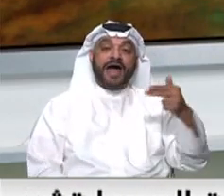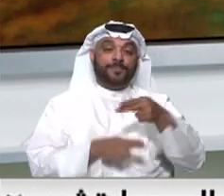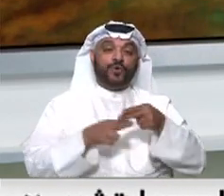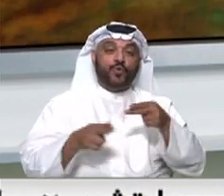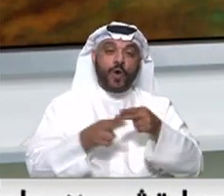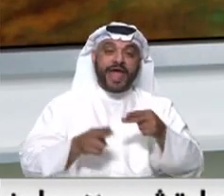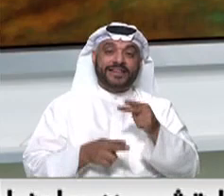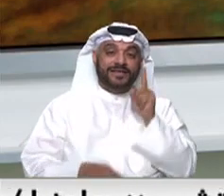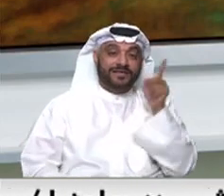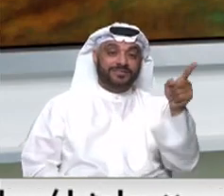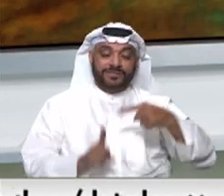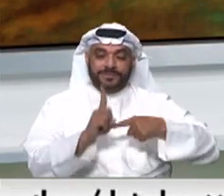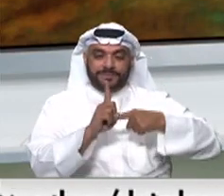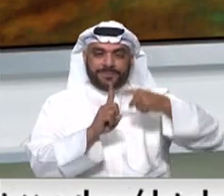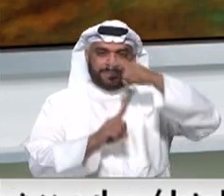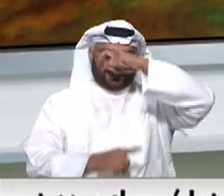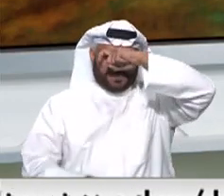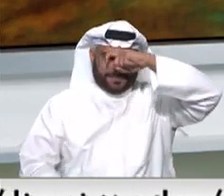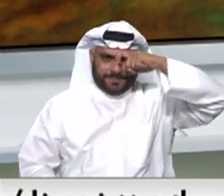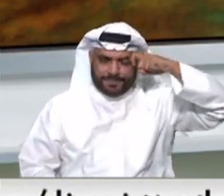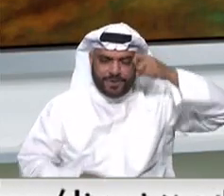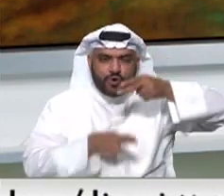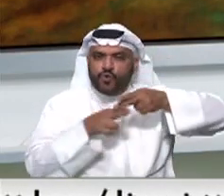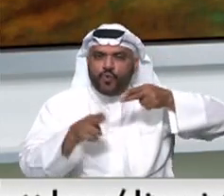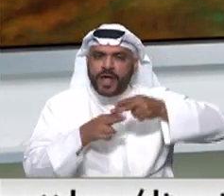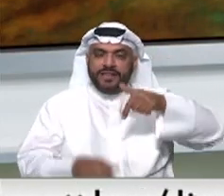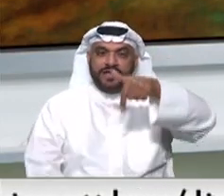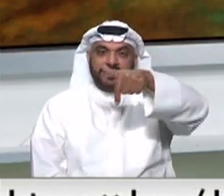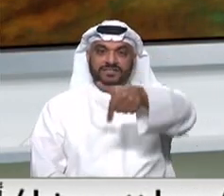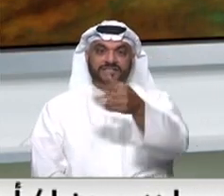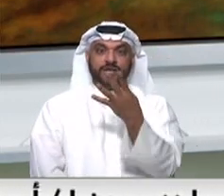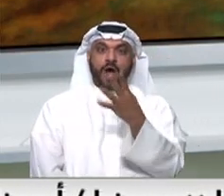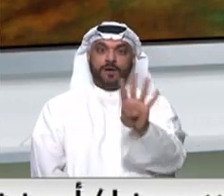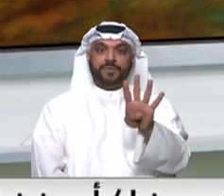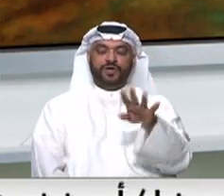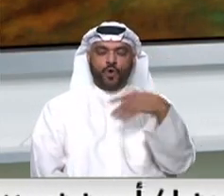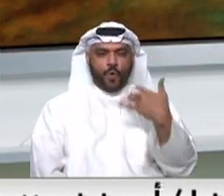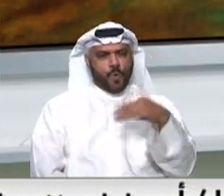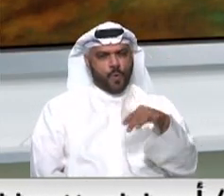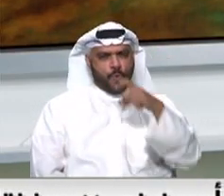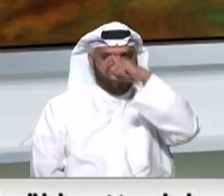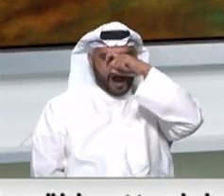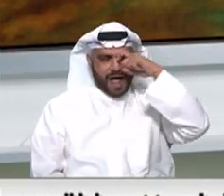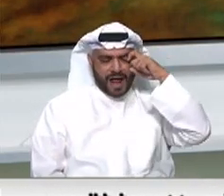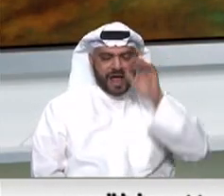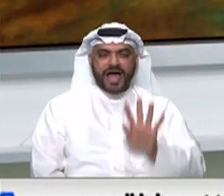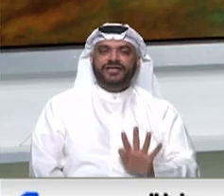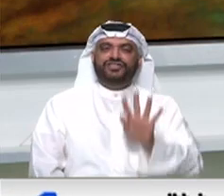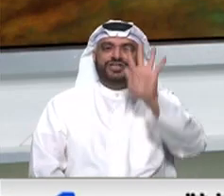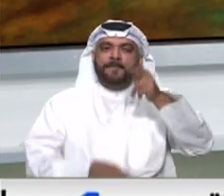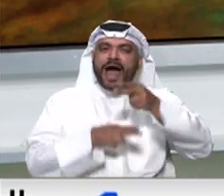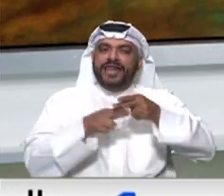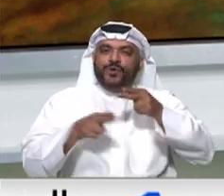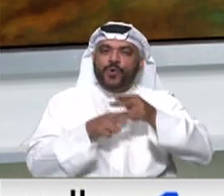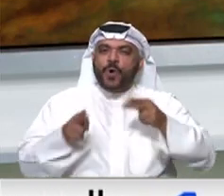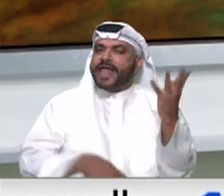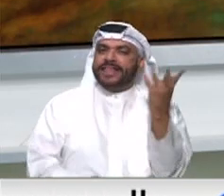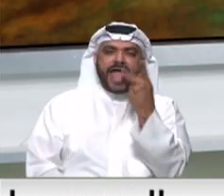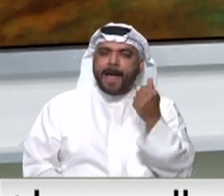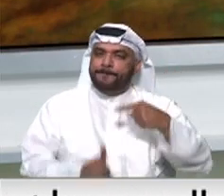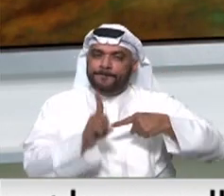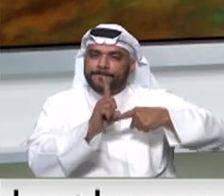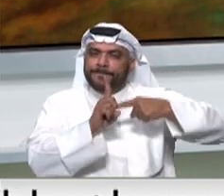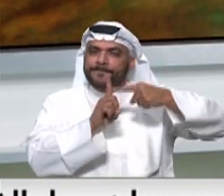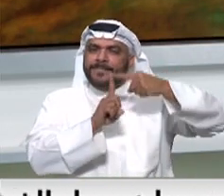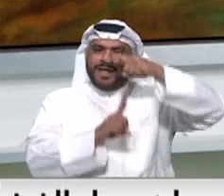اتوقع في مساء الغد مدينه الكويت قد تصل الى 46 درجه الشماليه والشماليه الغربيه من دوله الكويت ما بين